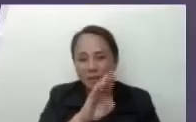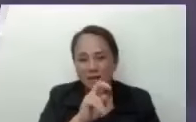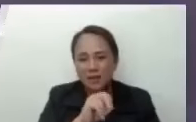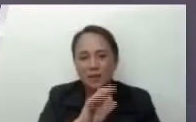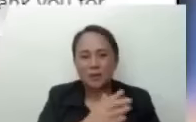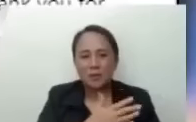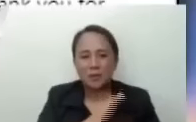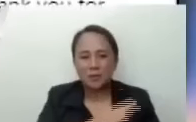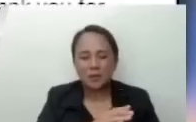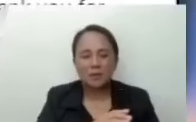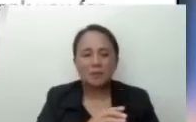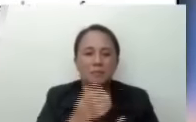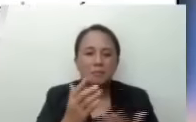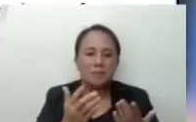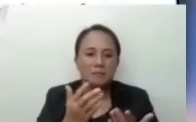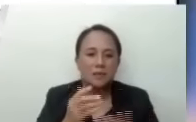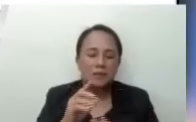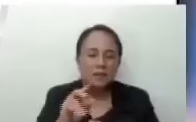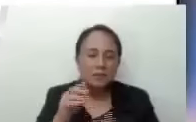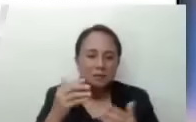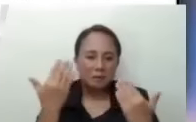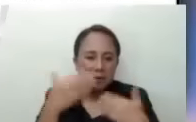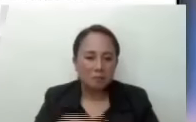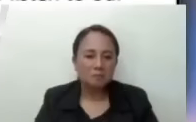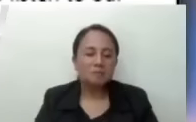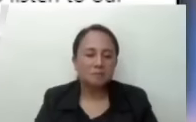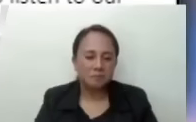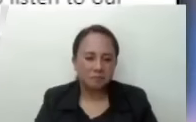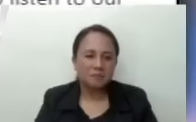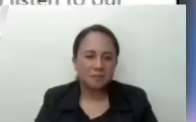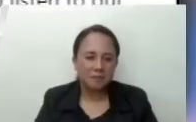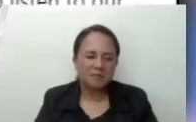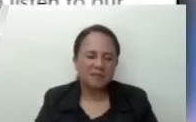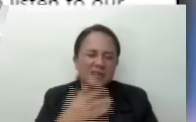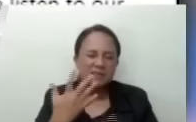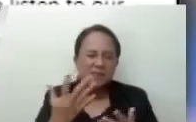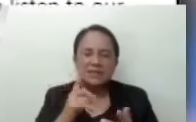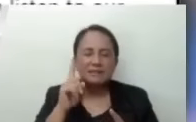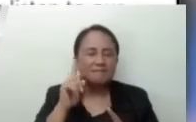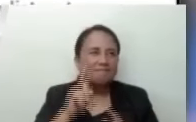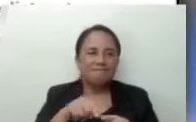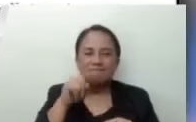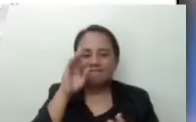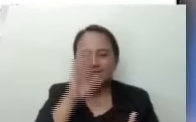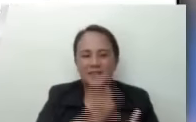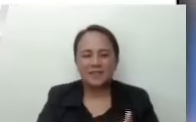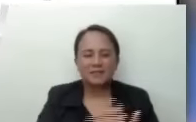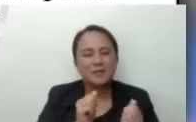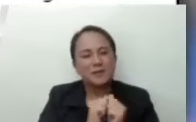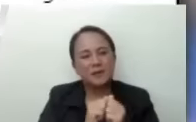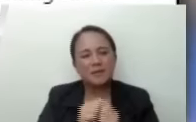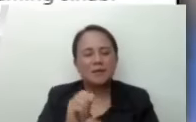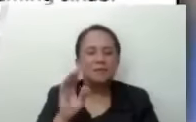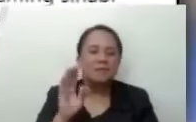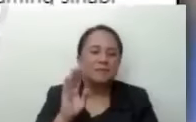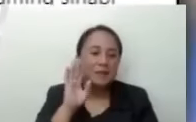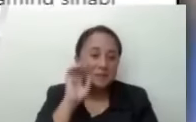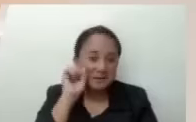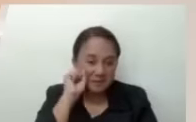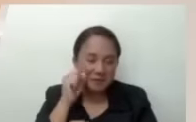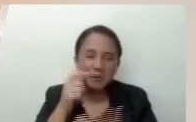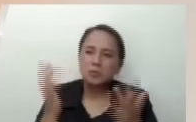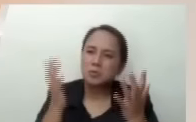night hindi pa rin daw makapaniwala ang Ben and Ben na nakasama nila si Ed na nakipagkwentuhan daw sa kanila na parang kaibigan